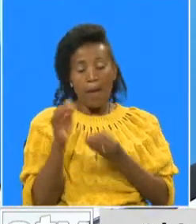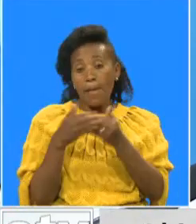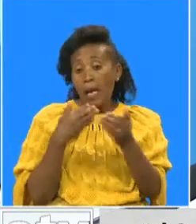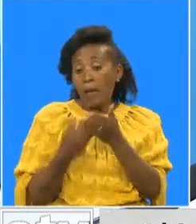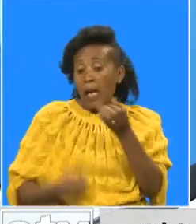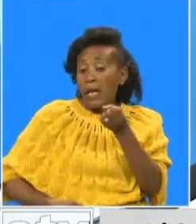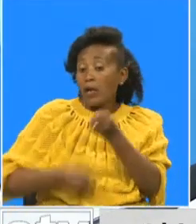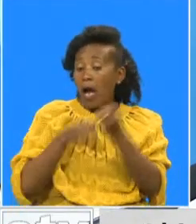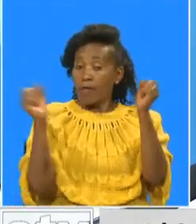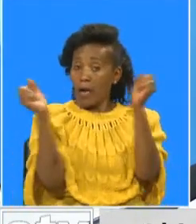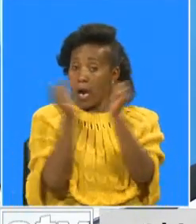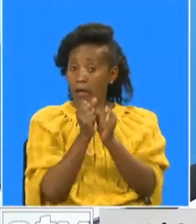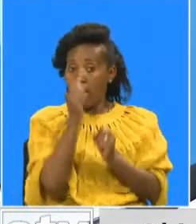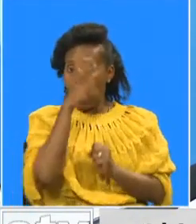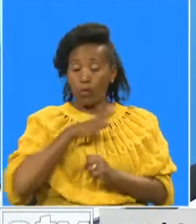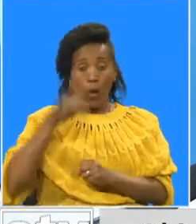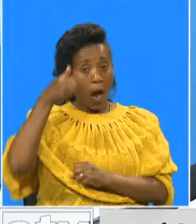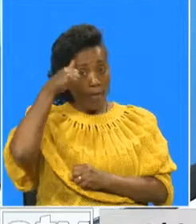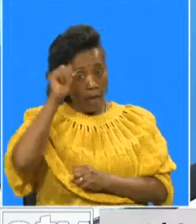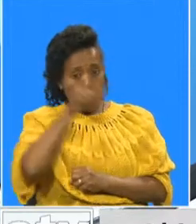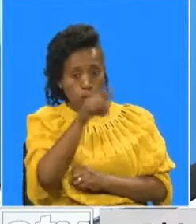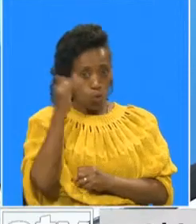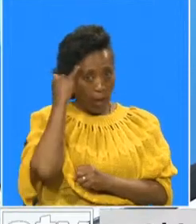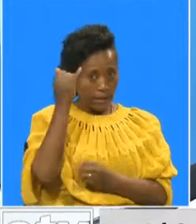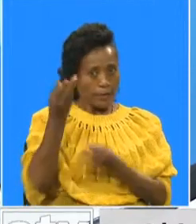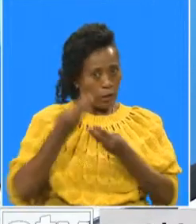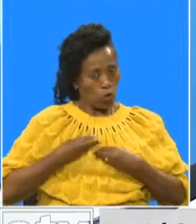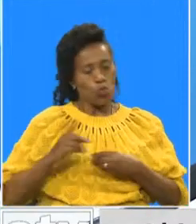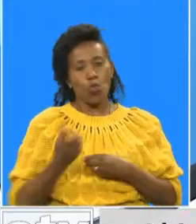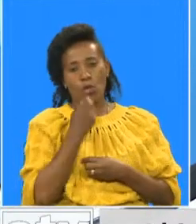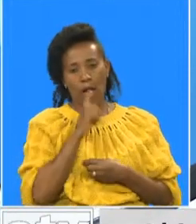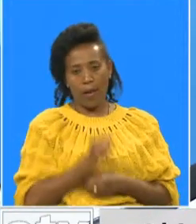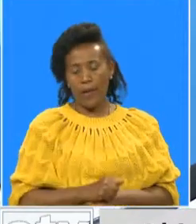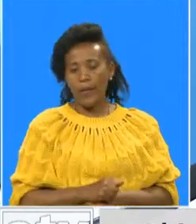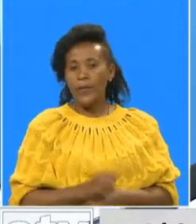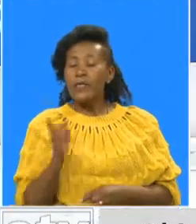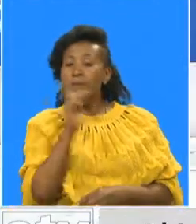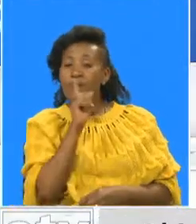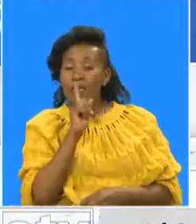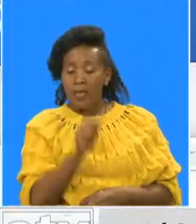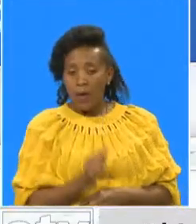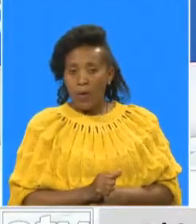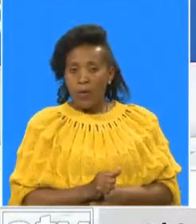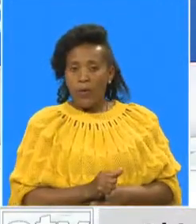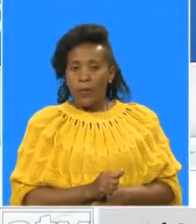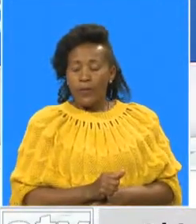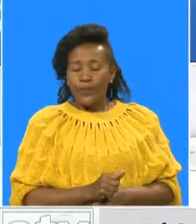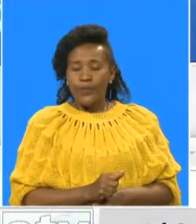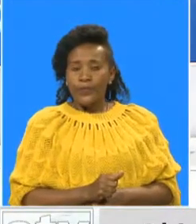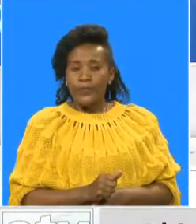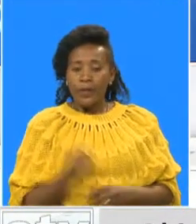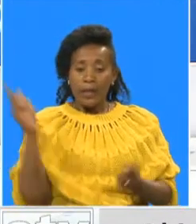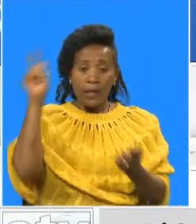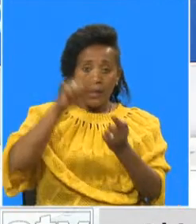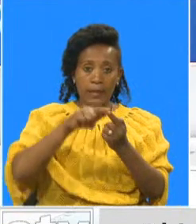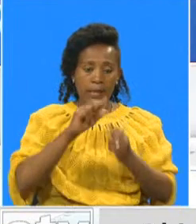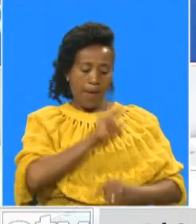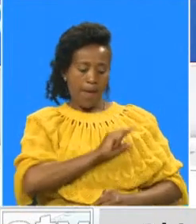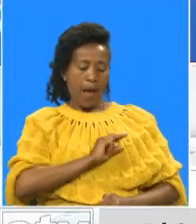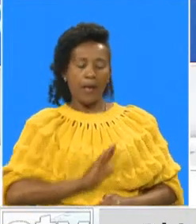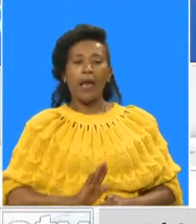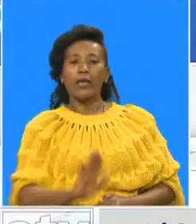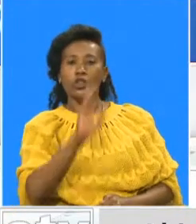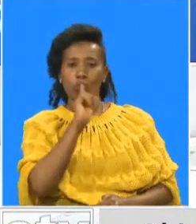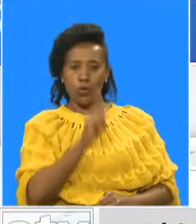ምናልባት ከድጋፉ ጋር ተያይዞ ደግሞ አቶ አያሌው የእርስዎን ሀሳብ የሚሰጡ ይሆናል። ምንድን ነው እንደየ ባህሪያቸው